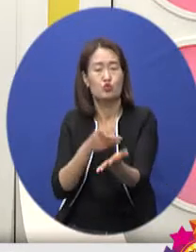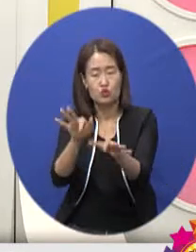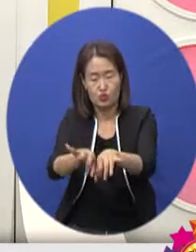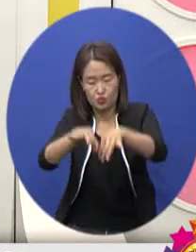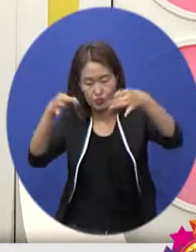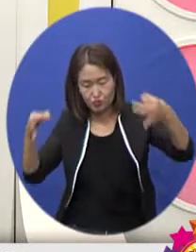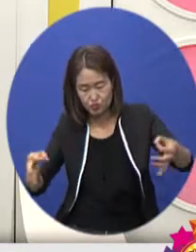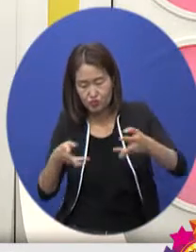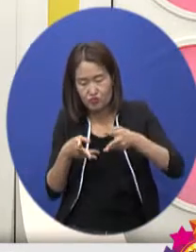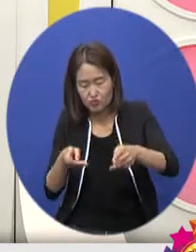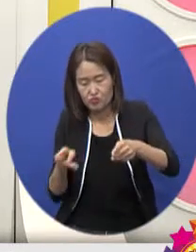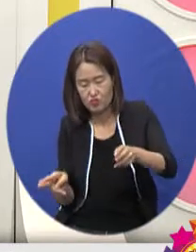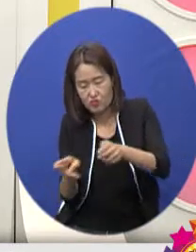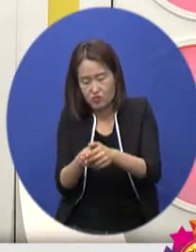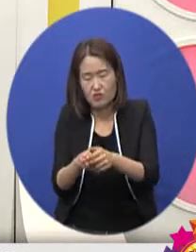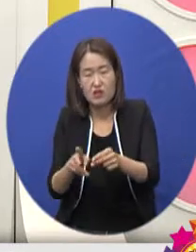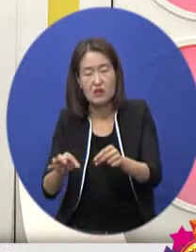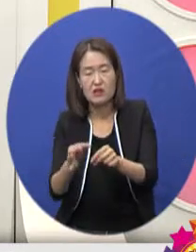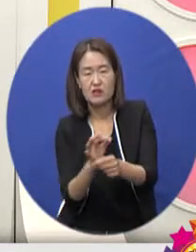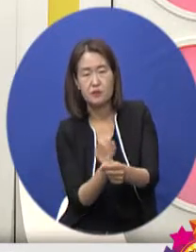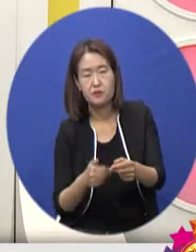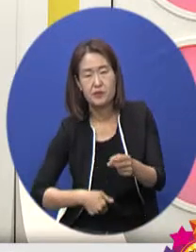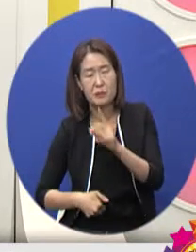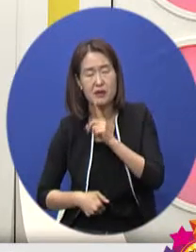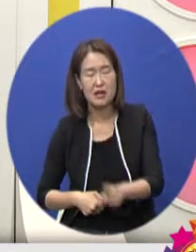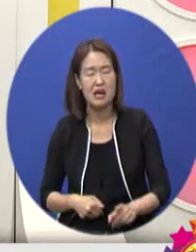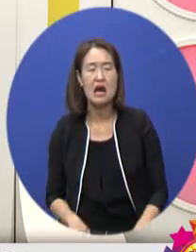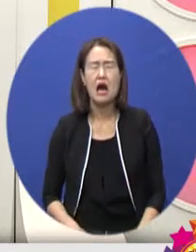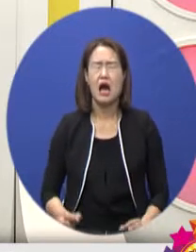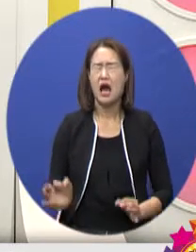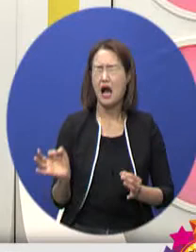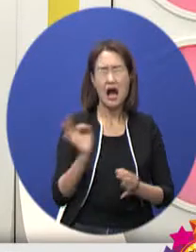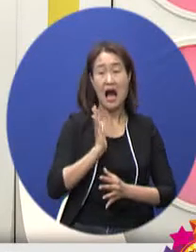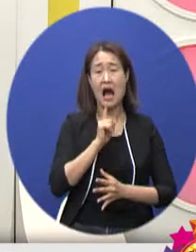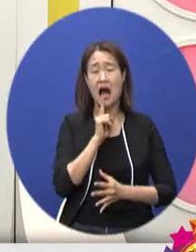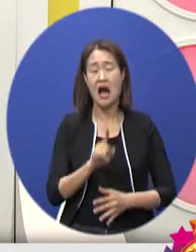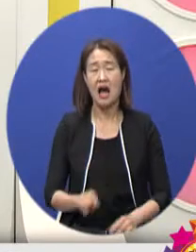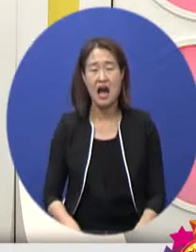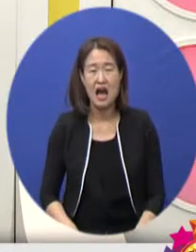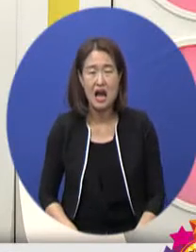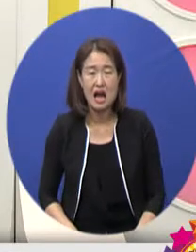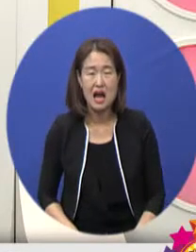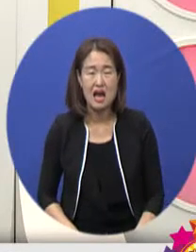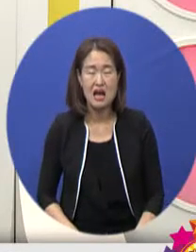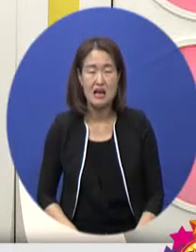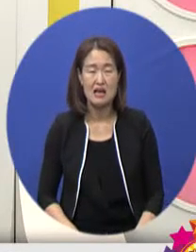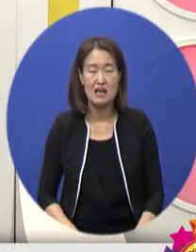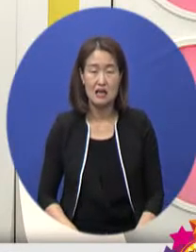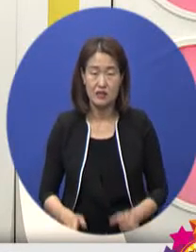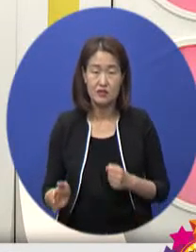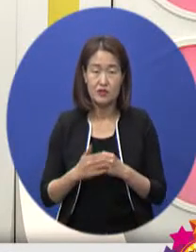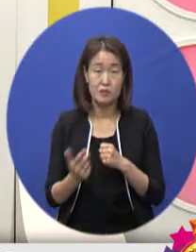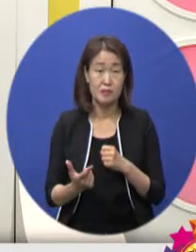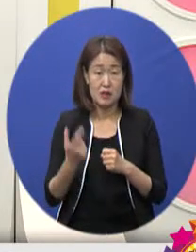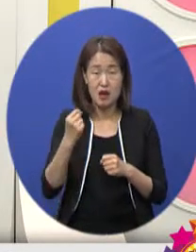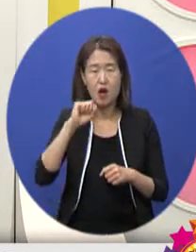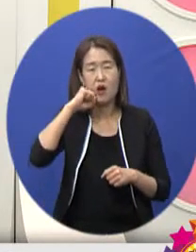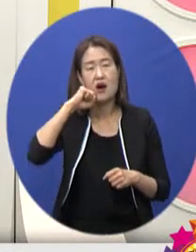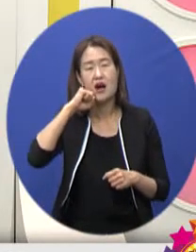거예요. 놀래셨겠네요, 어머니. 예, 진짜 놀랐어요. 그래가지고 그래서 바로 못 하고